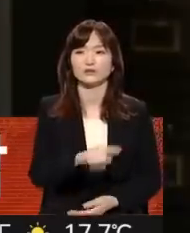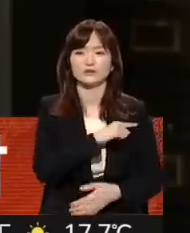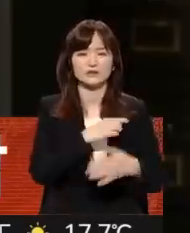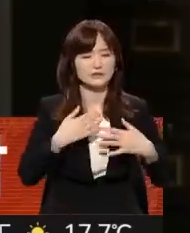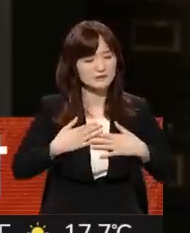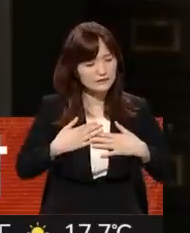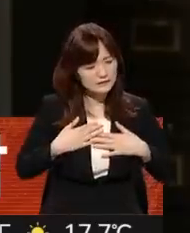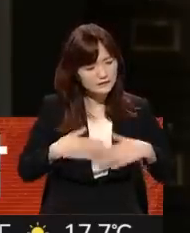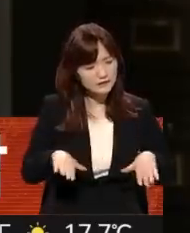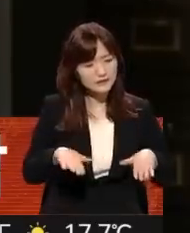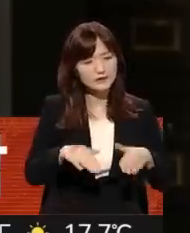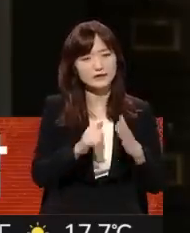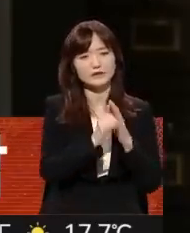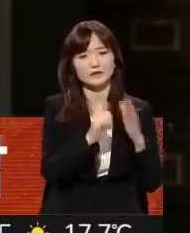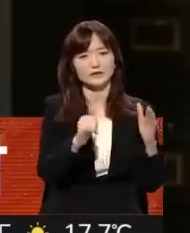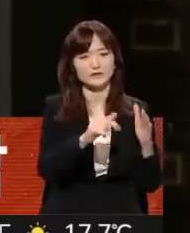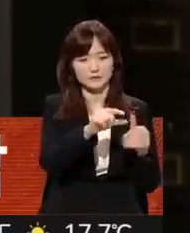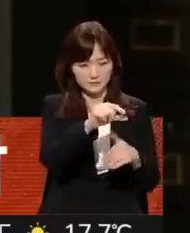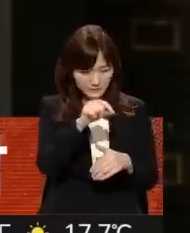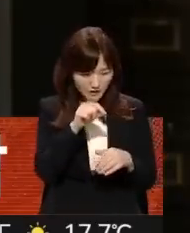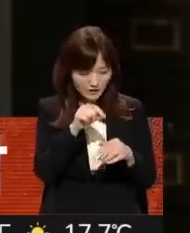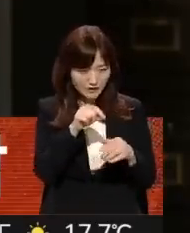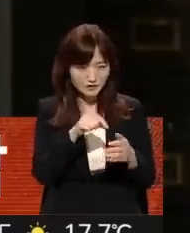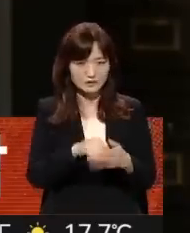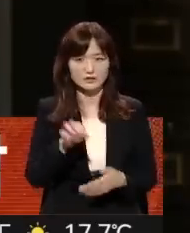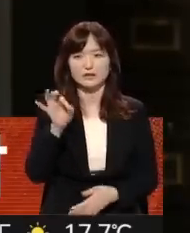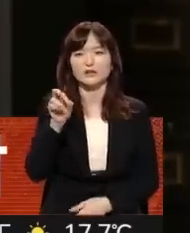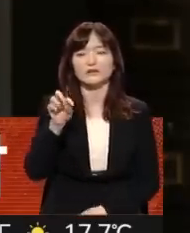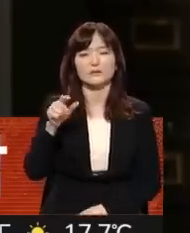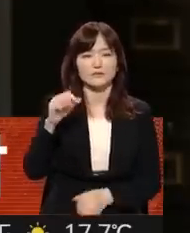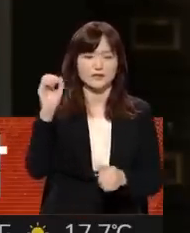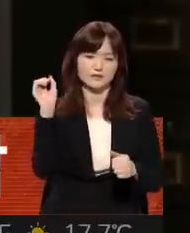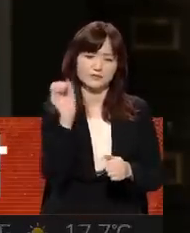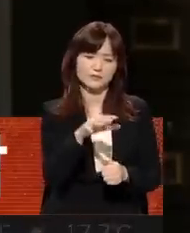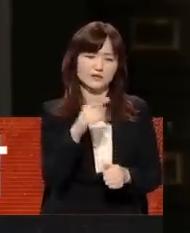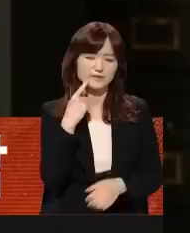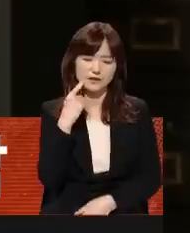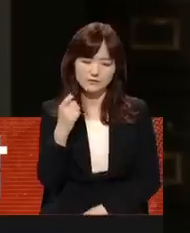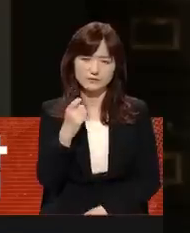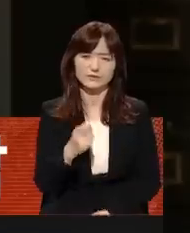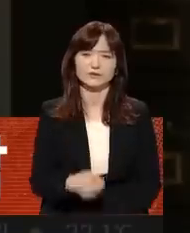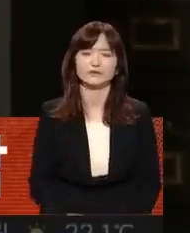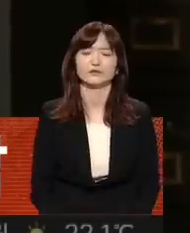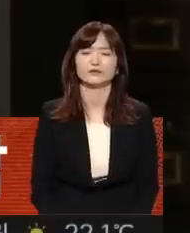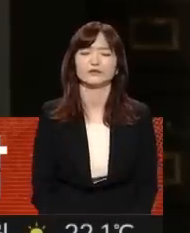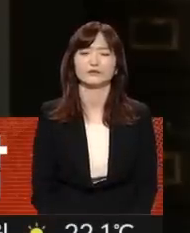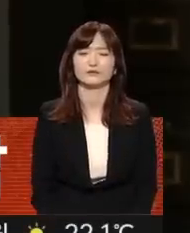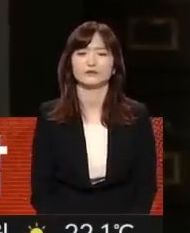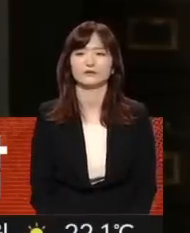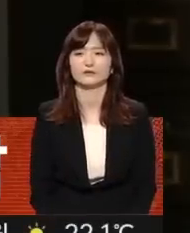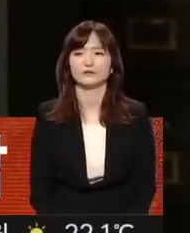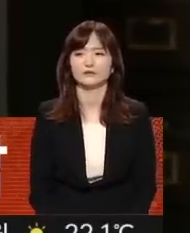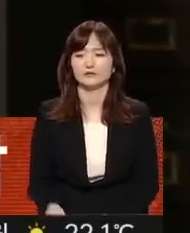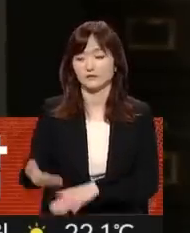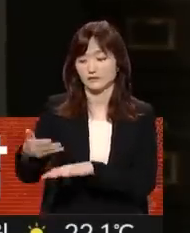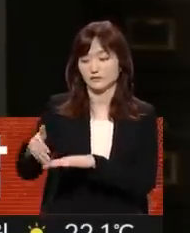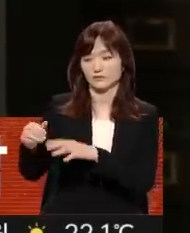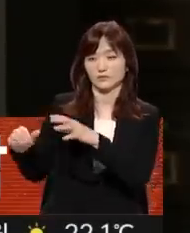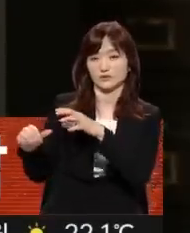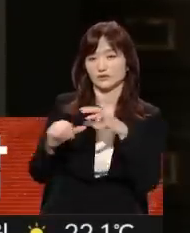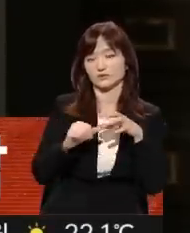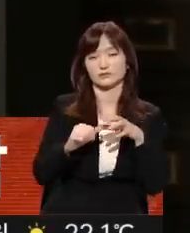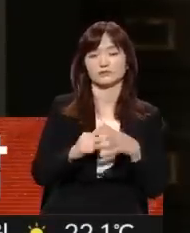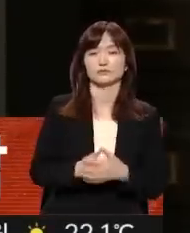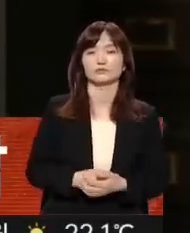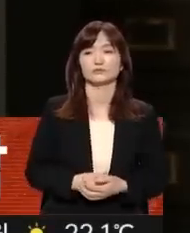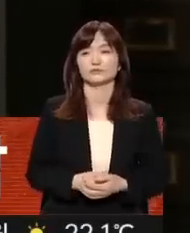고리 가족을 딱 잡아가지고 염산을 뿌리겠다 어떻게 하겠다 하면서 협박을 한 거예요. 자, 결국 조폭까지 동원했어요? 네,